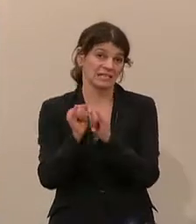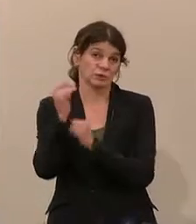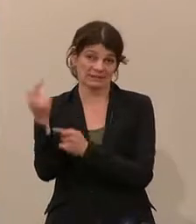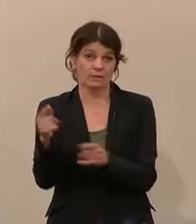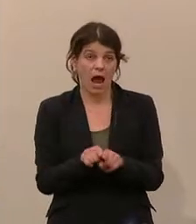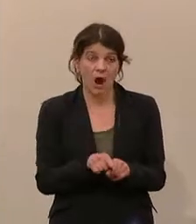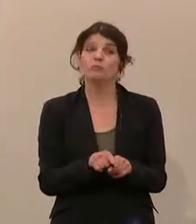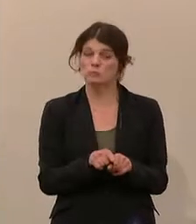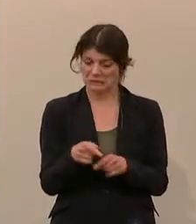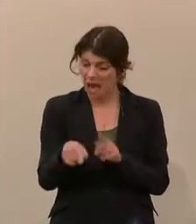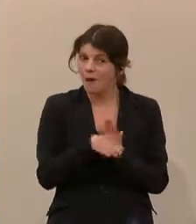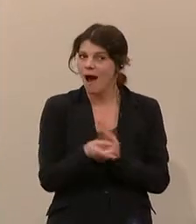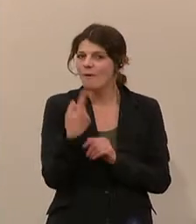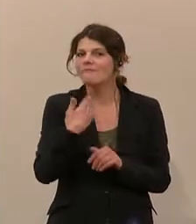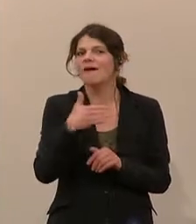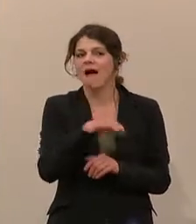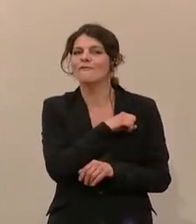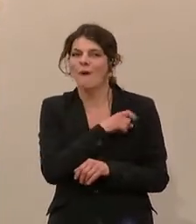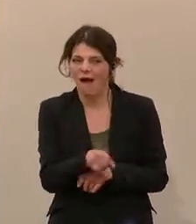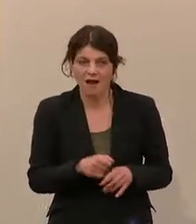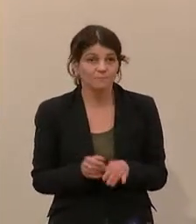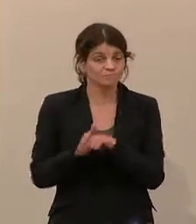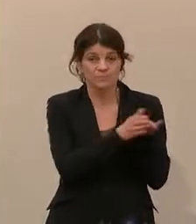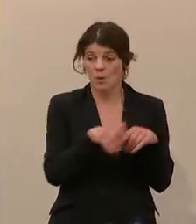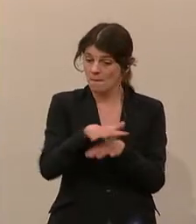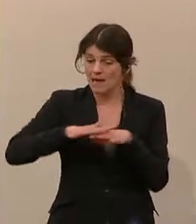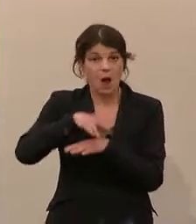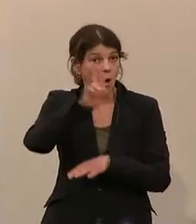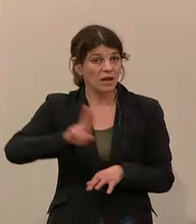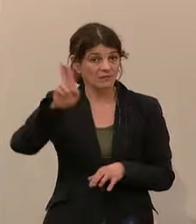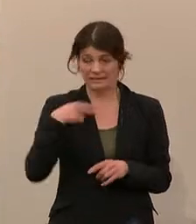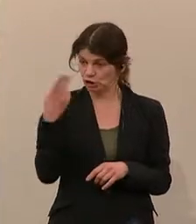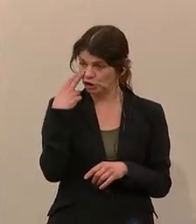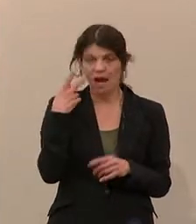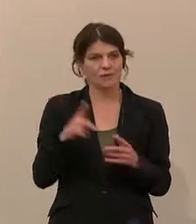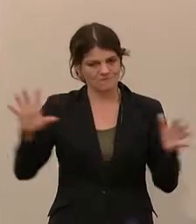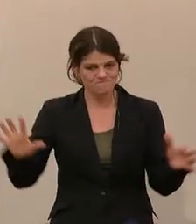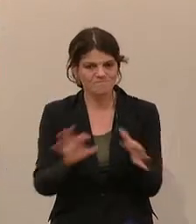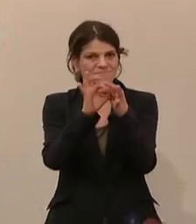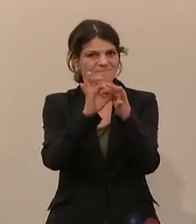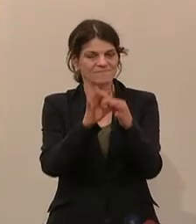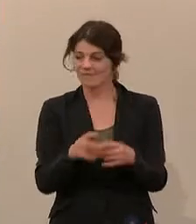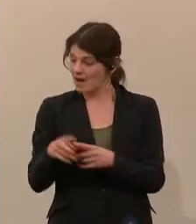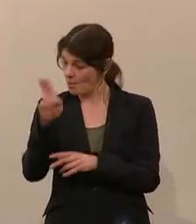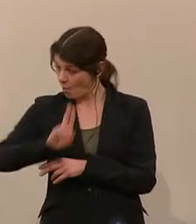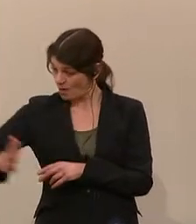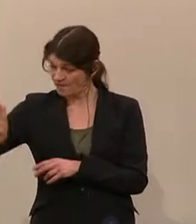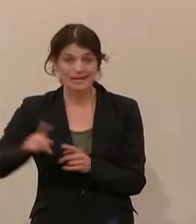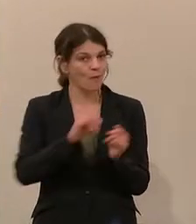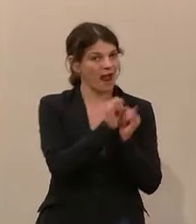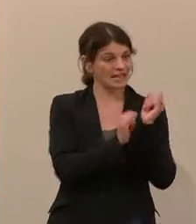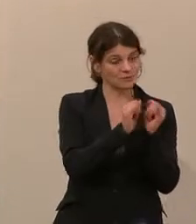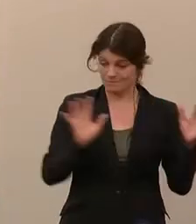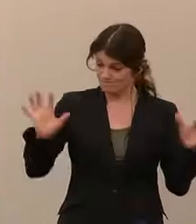wird sehr, sehr erfolgreich werden. Und wenn wir jetzt in den Bereich der Universitäten gehen, den Brückenschlag sozusagen zwischen Universitäten und